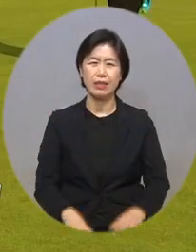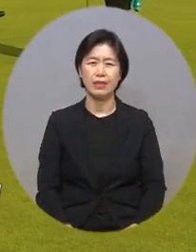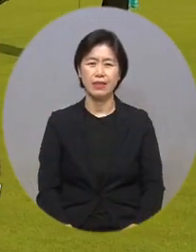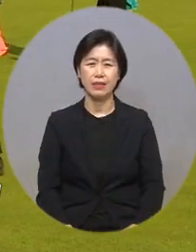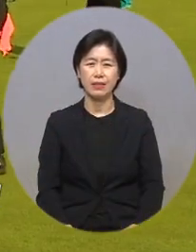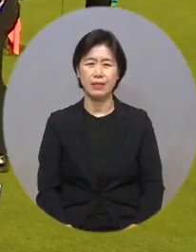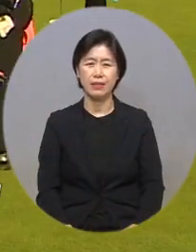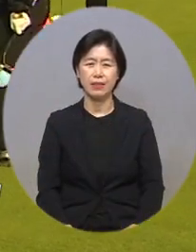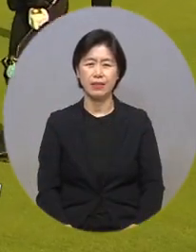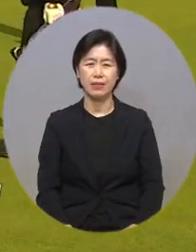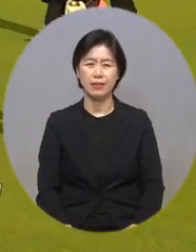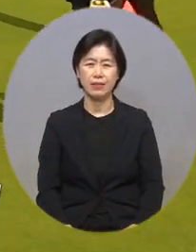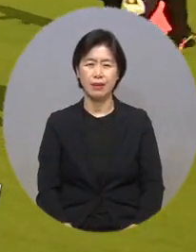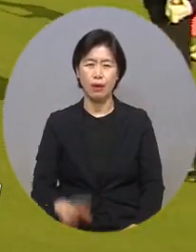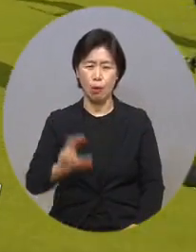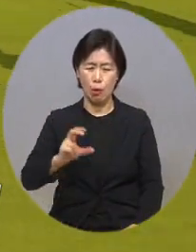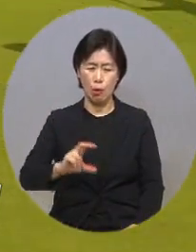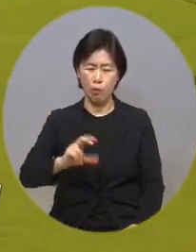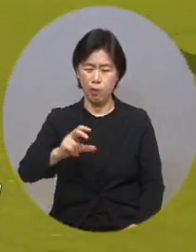아유. 아우, 튀었어.